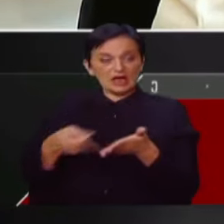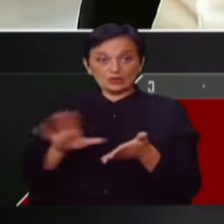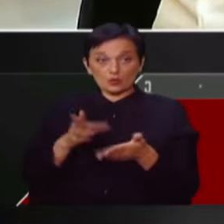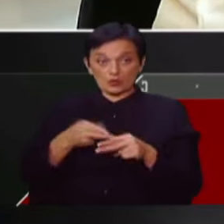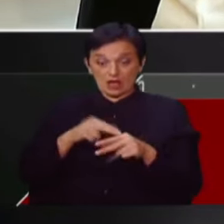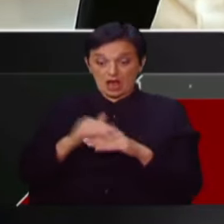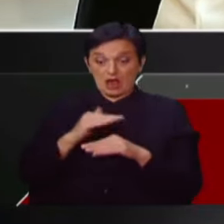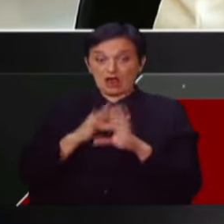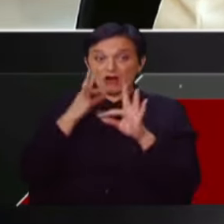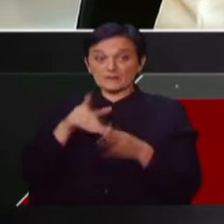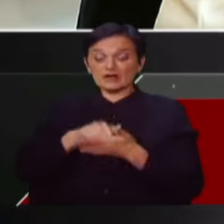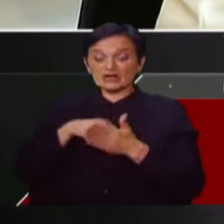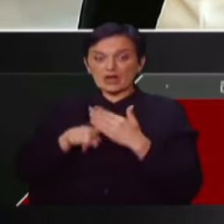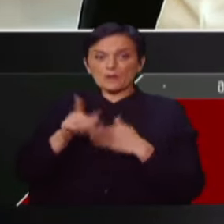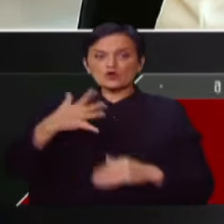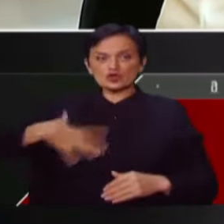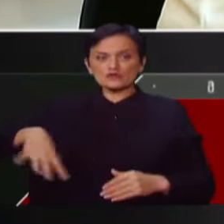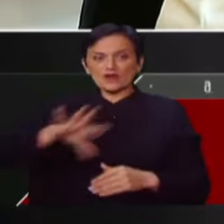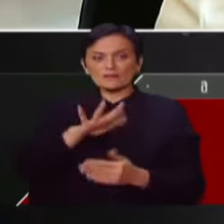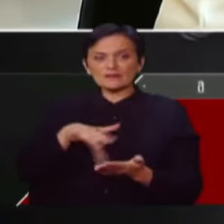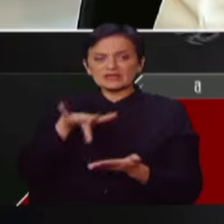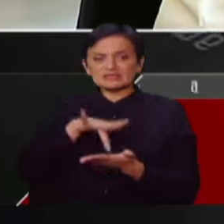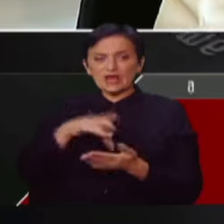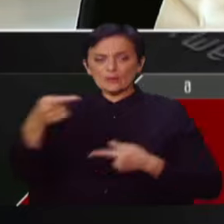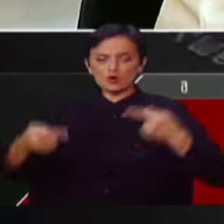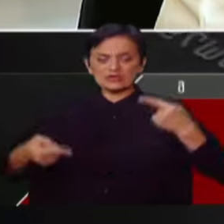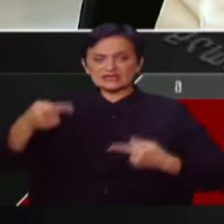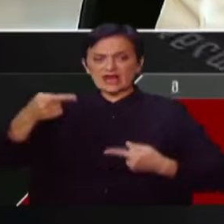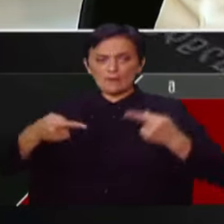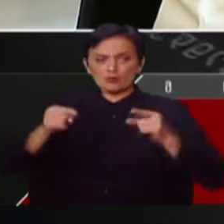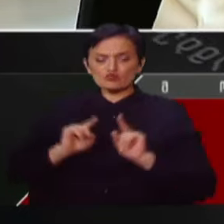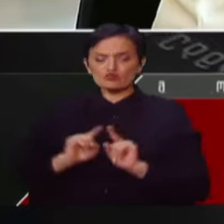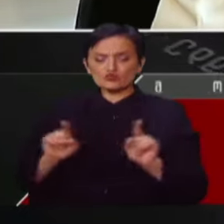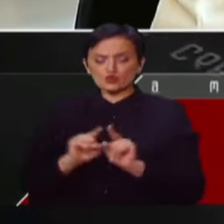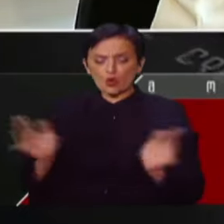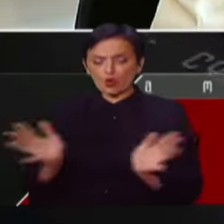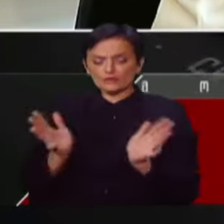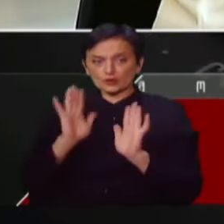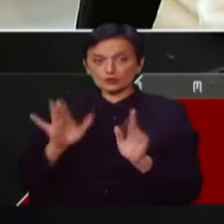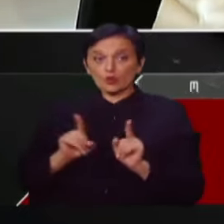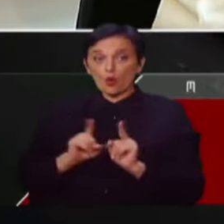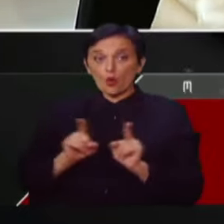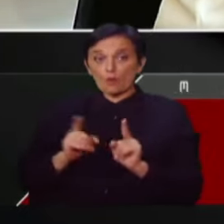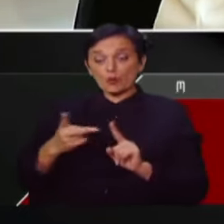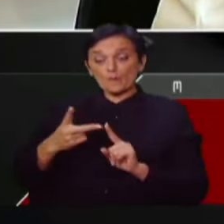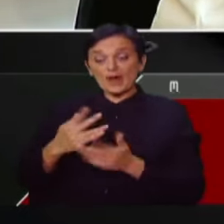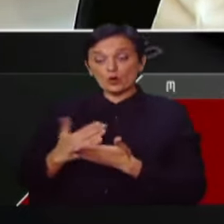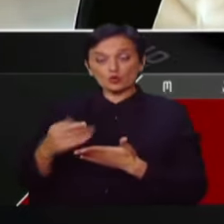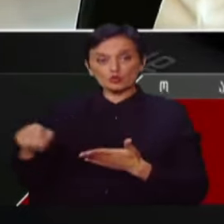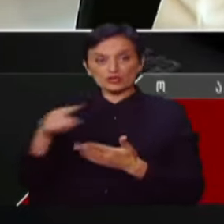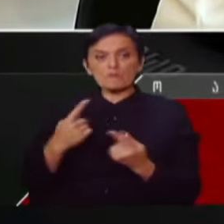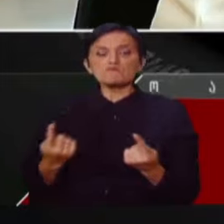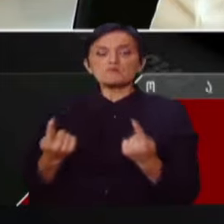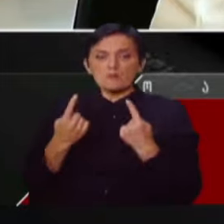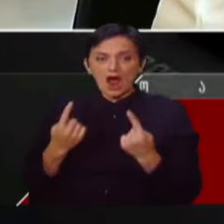ამ ამნისტიის გამო ქვეყანაში სამოქალაქო დაპირისპირების პროვოცირება მოხდეს. ოპოზიციის მეორე ნაწილი კი